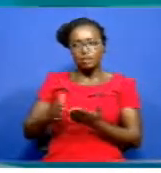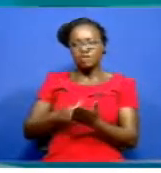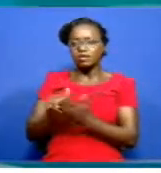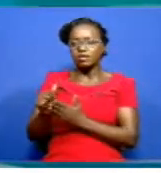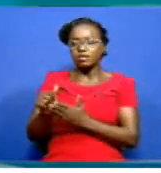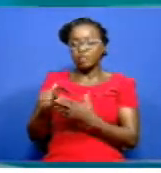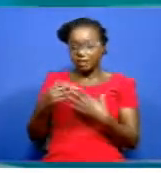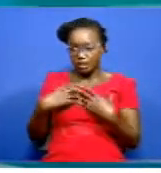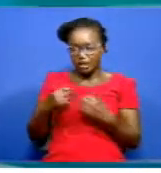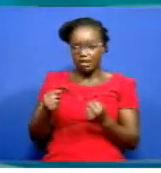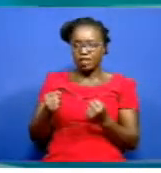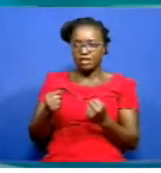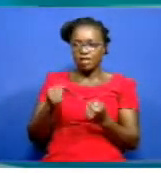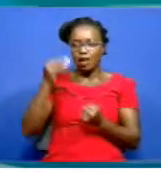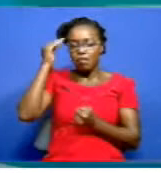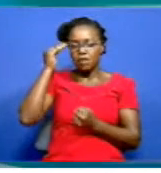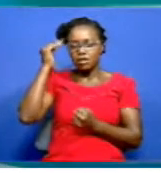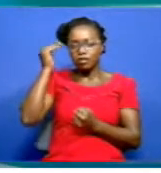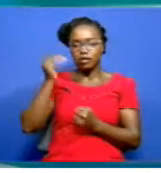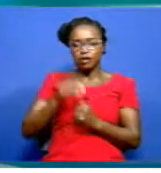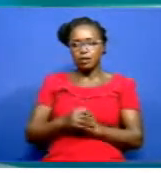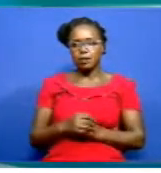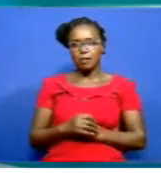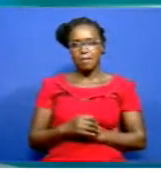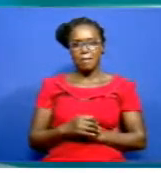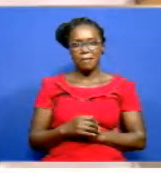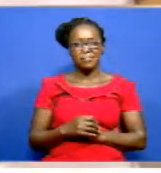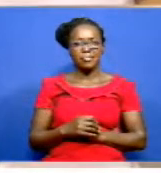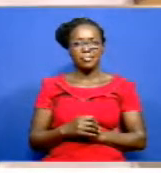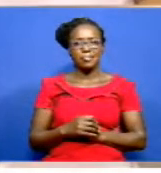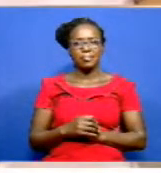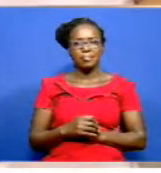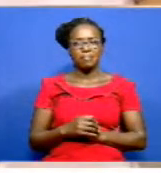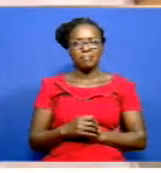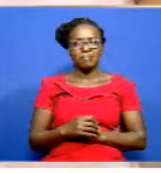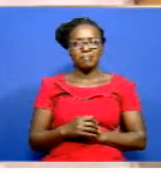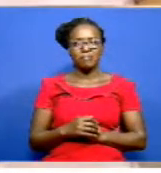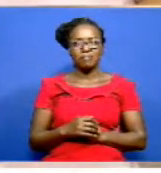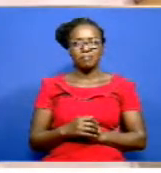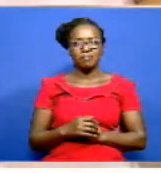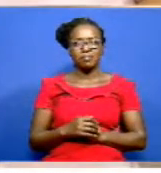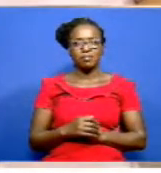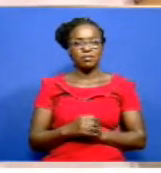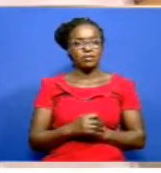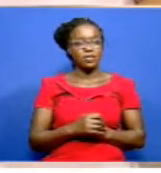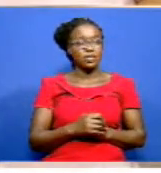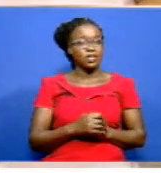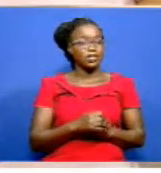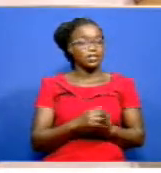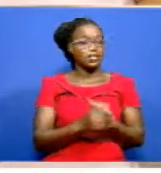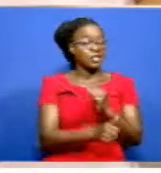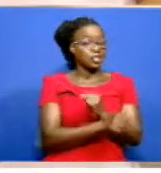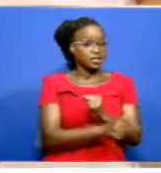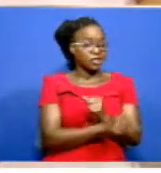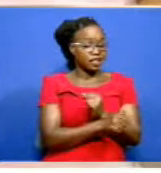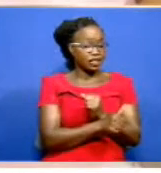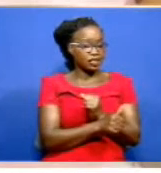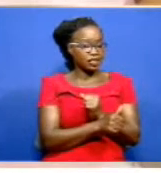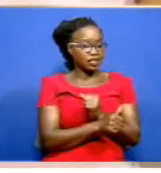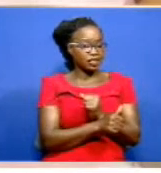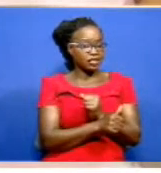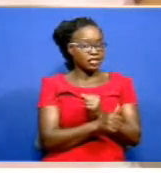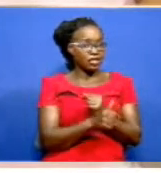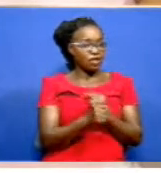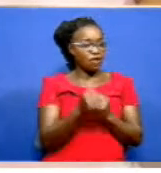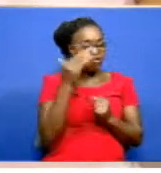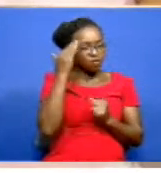afya yake ya kiakili. Ndio. Tuzungumzie athari ya kiafya ya kiakili, na